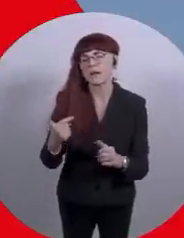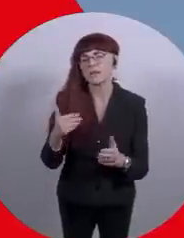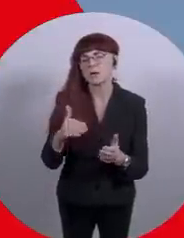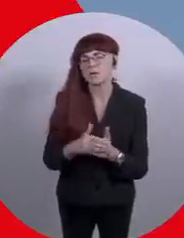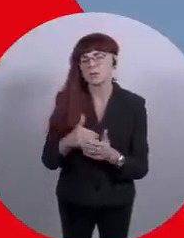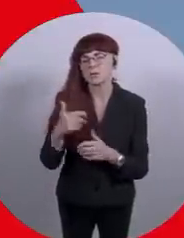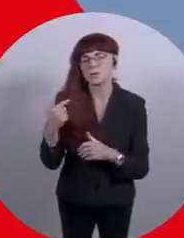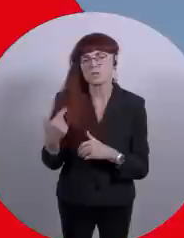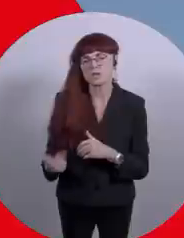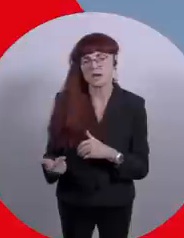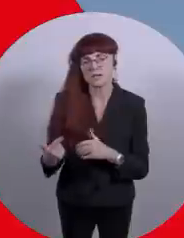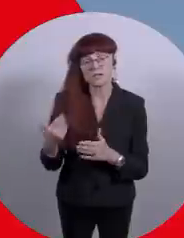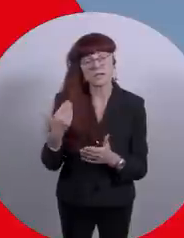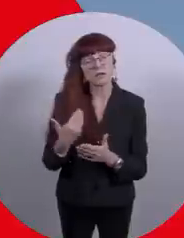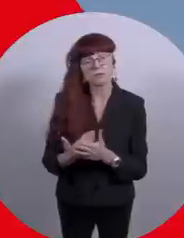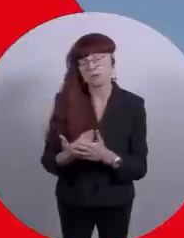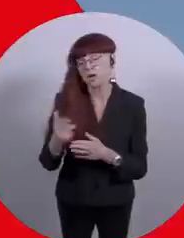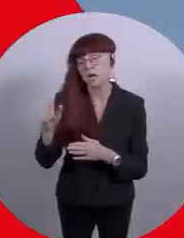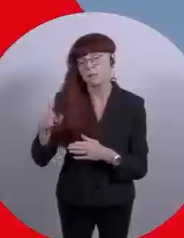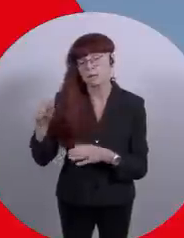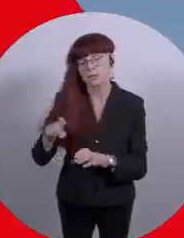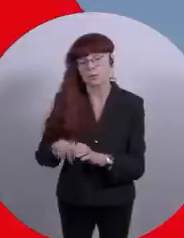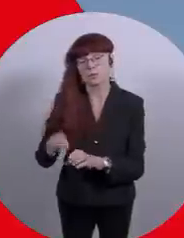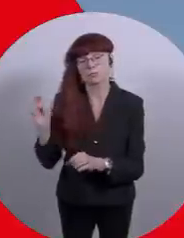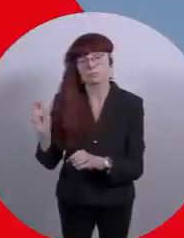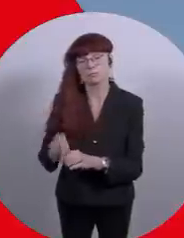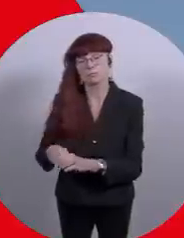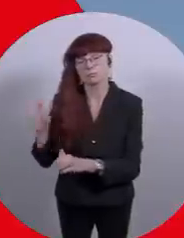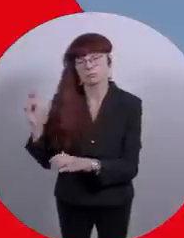viele Austritte zu verzeichnen